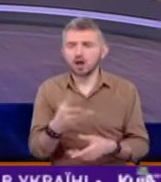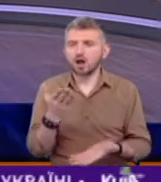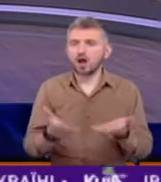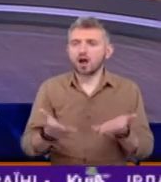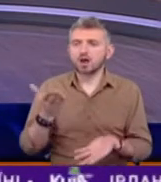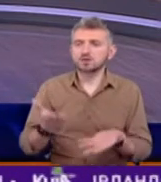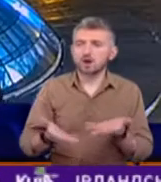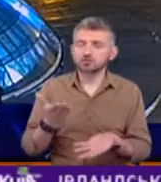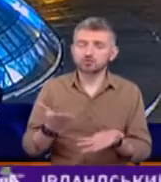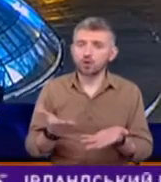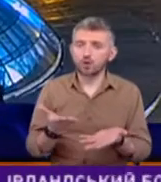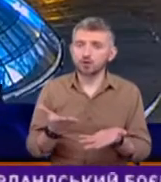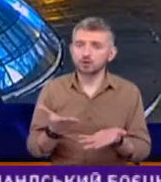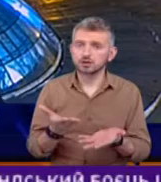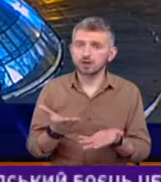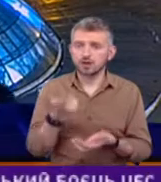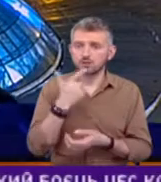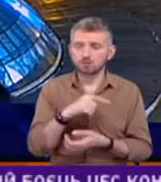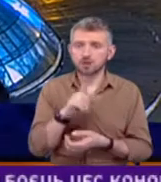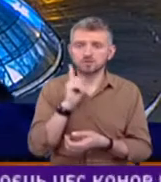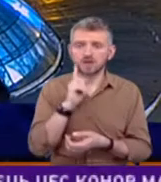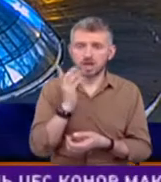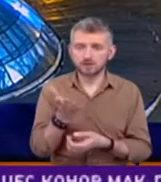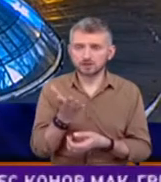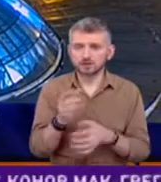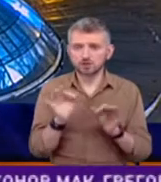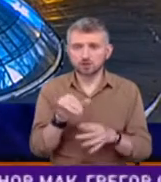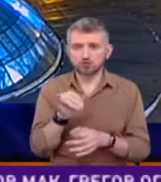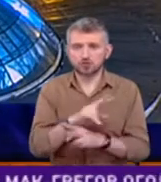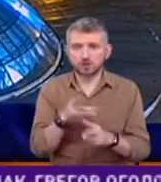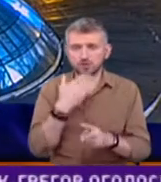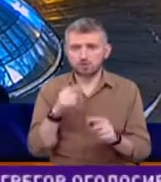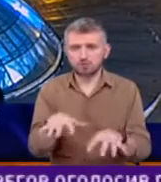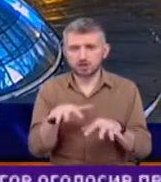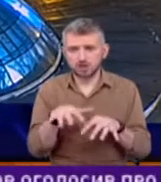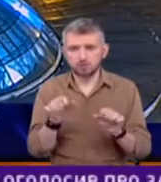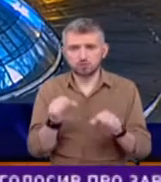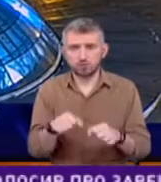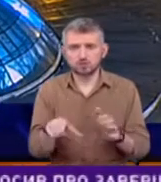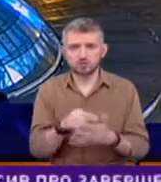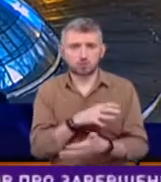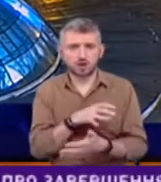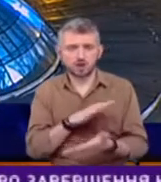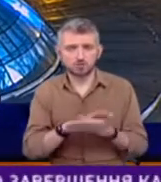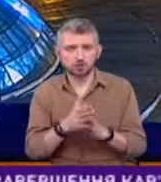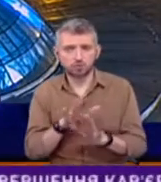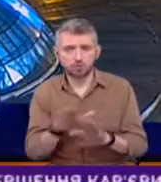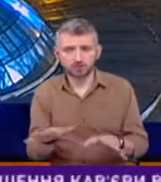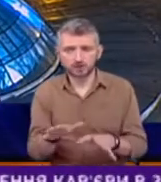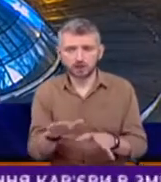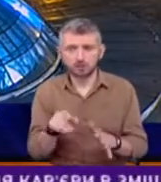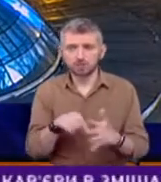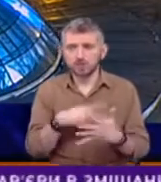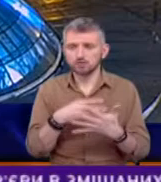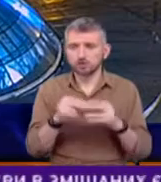якщо пан Володимир, то, звичайно, у нього ж нікого нема в парламенті, може, з олігархами навіть не домовиться в плані